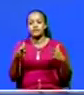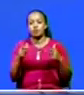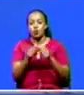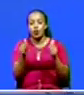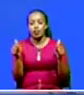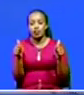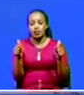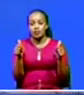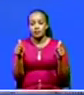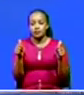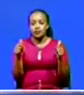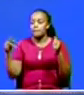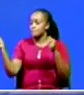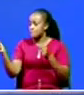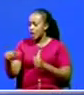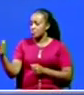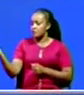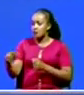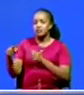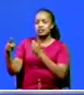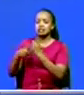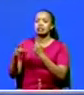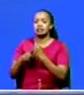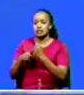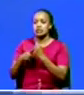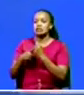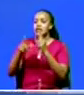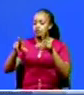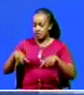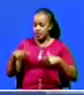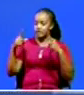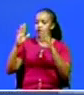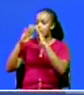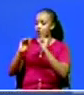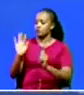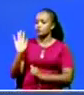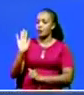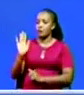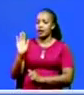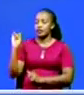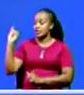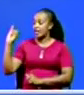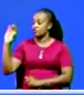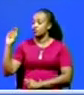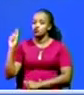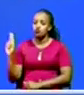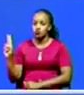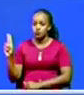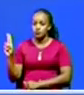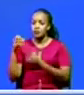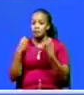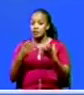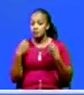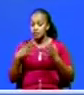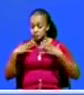living. Kwa miezi 6 haya ndio yamekuwa makao ya John, chumba cha wagonjwa mahututi ya Gekan. Wengi waliomuona